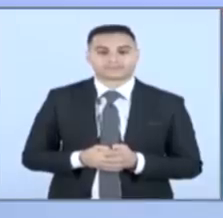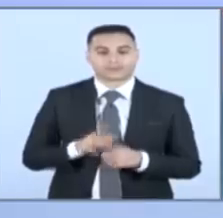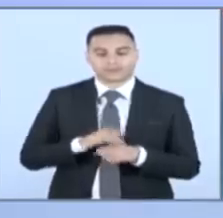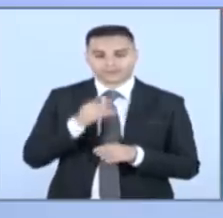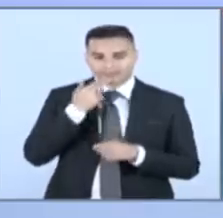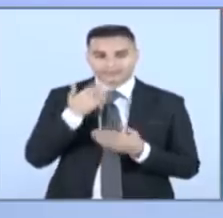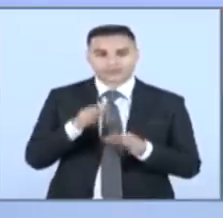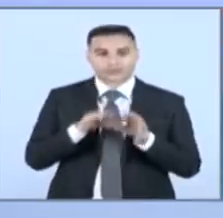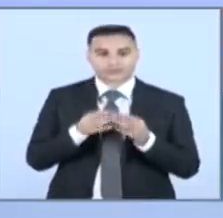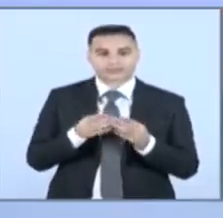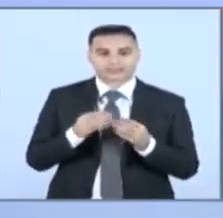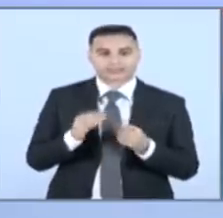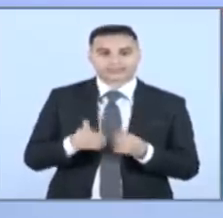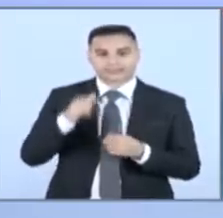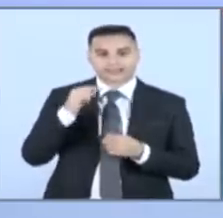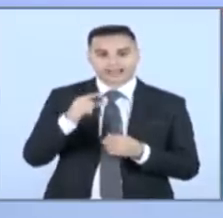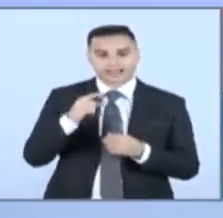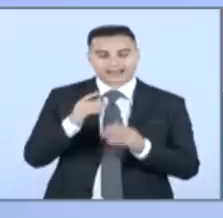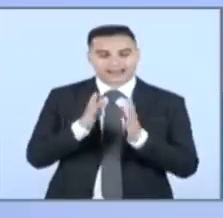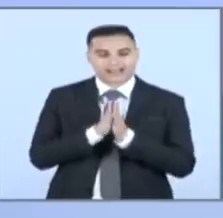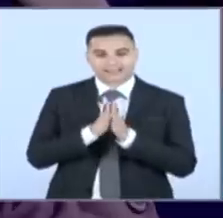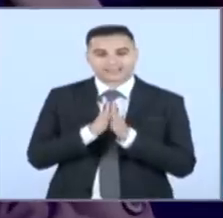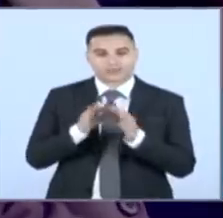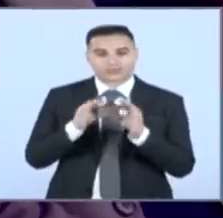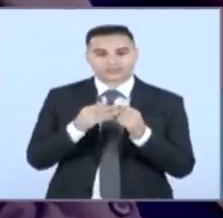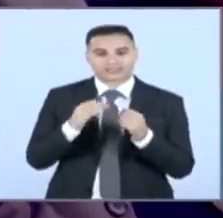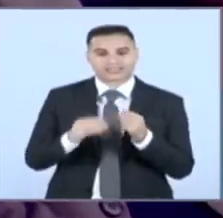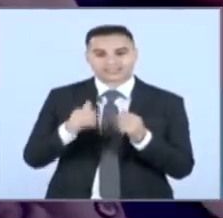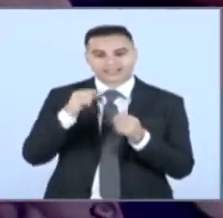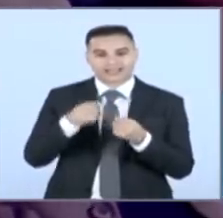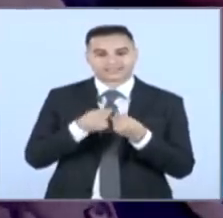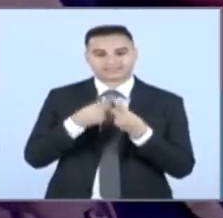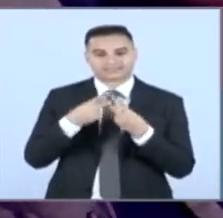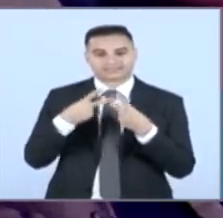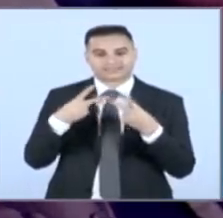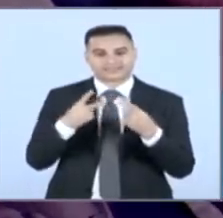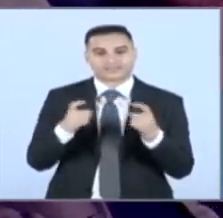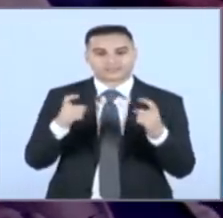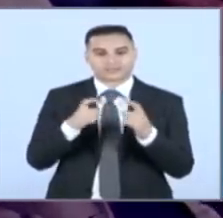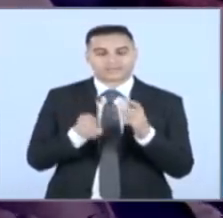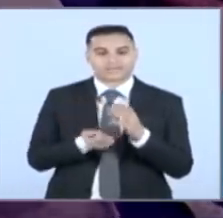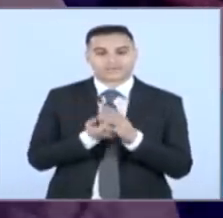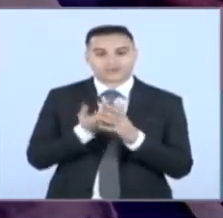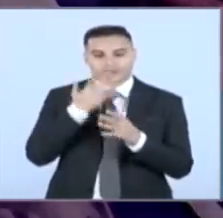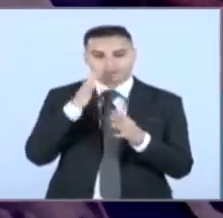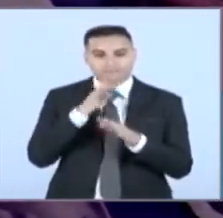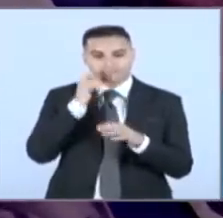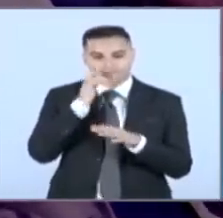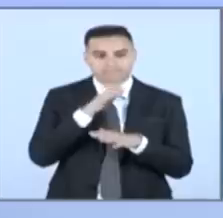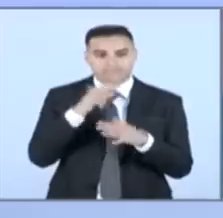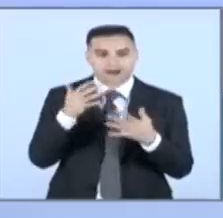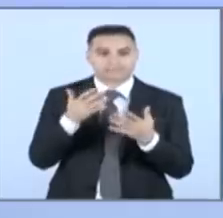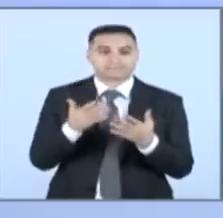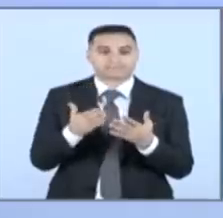وهارد لك لعيلة جاد. للأسف الشديد كده عيلة جاد ودعت البطولة. في مفاجأة من العيار